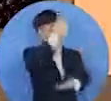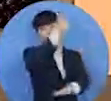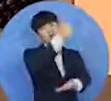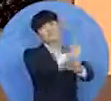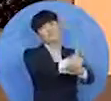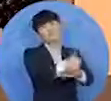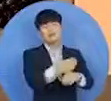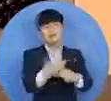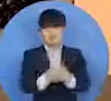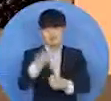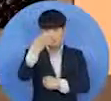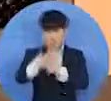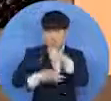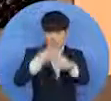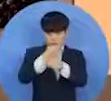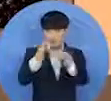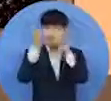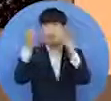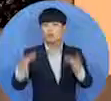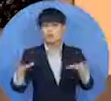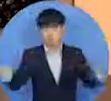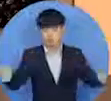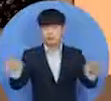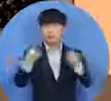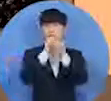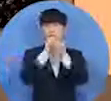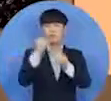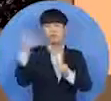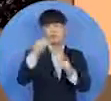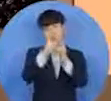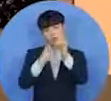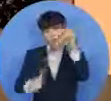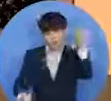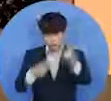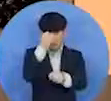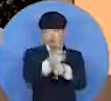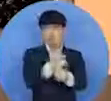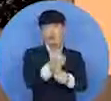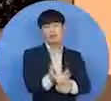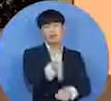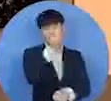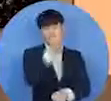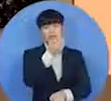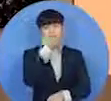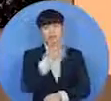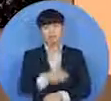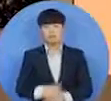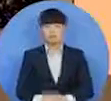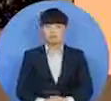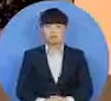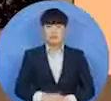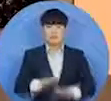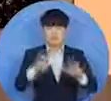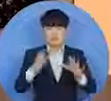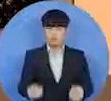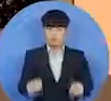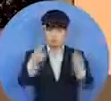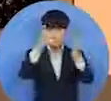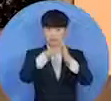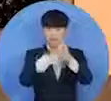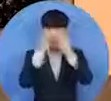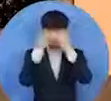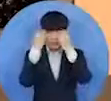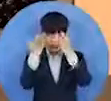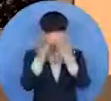보여 14년 동안의 춤축제를 한 단락 지는 의미와 역사성을 지니게 될 전망입니다. 이번 축제에서